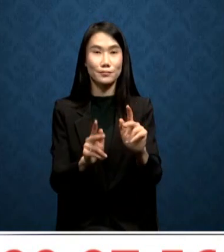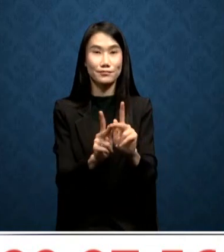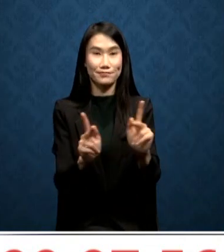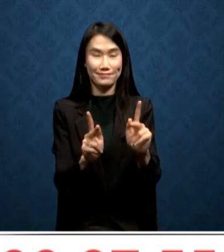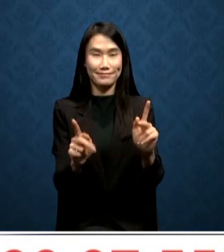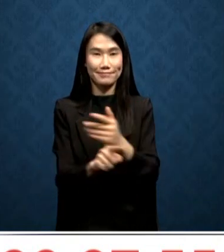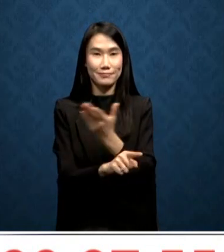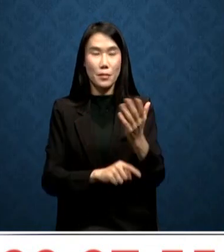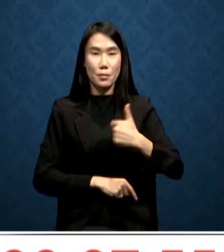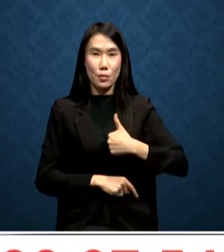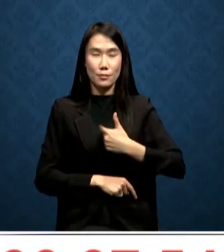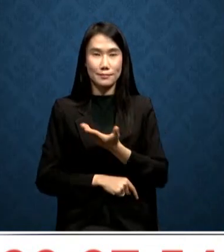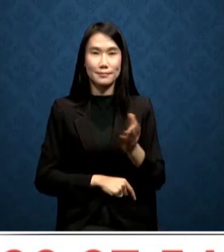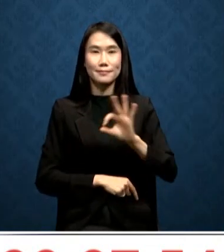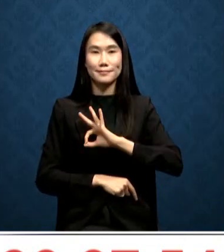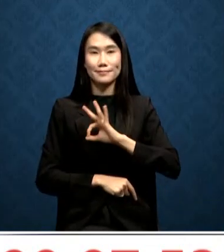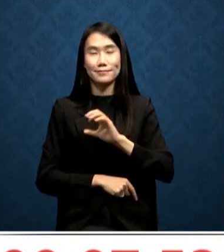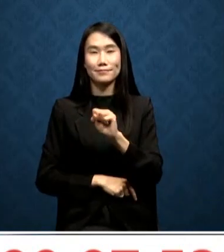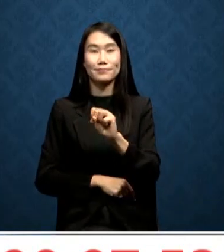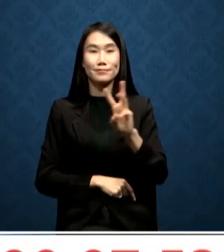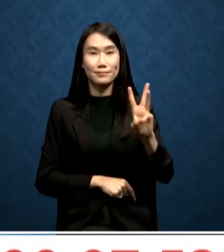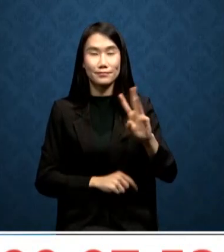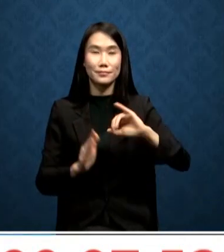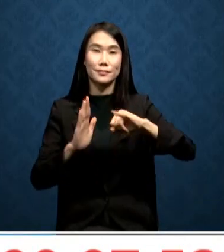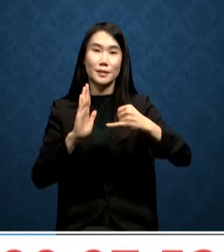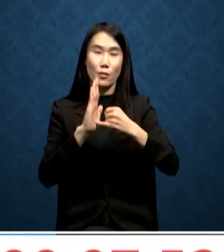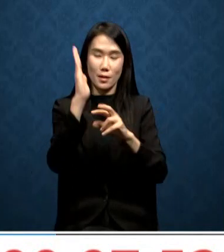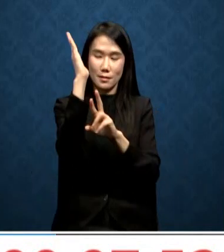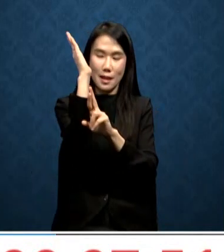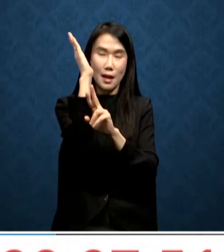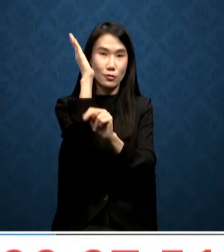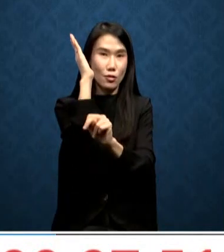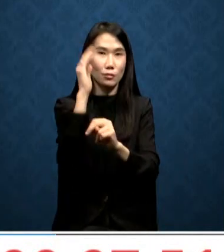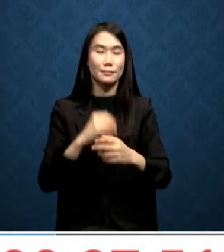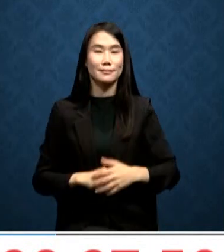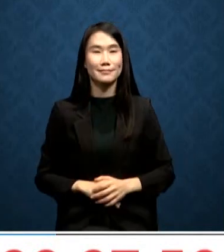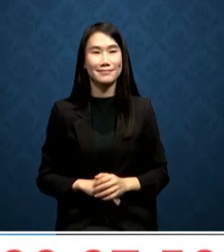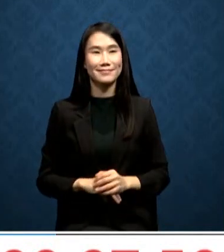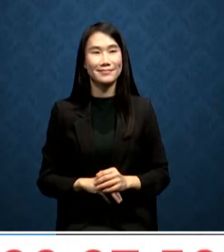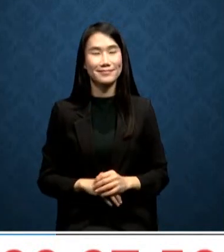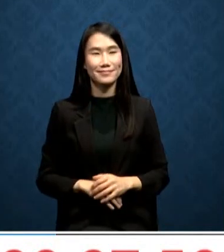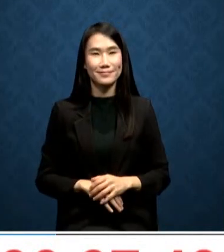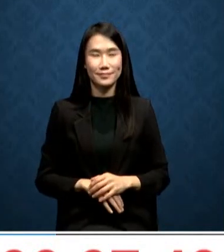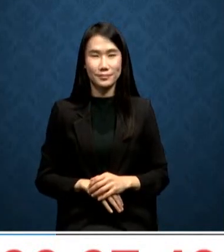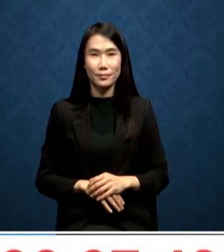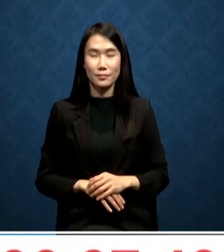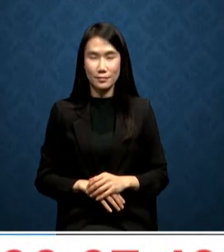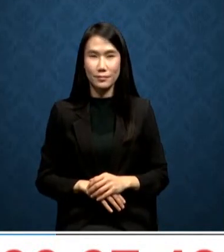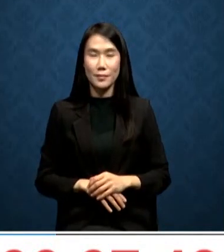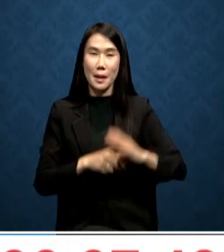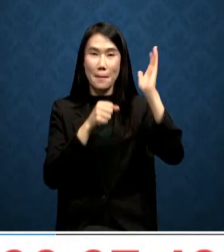รศักดิ์ชูความดีสมาชิกวุฒิสภาจากจังหวัดระนองครับวันนี้ขออภิปร